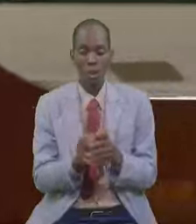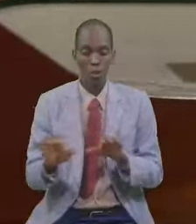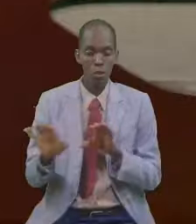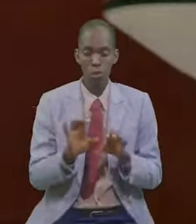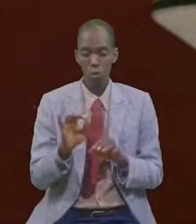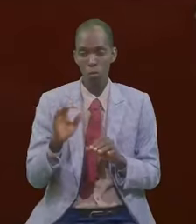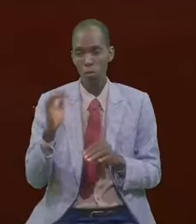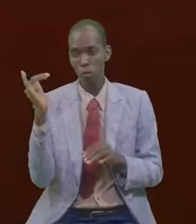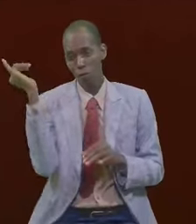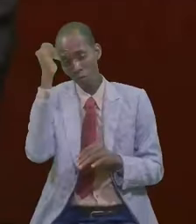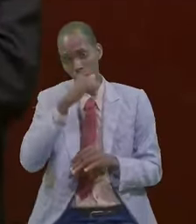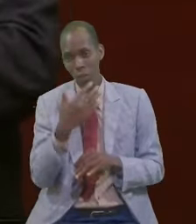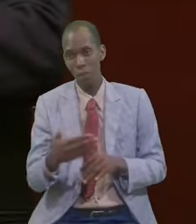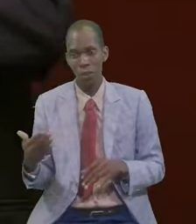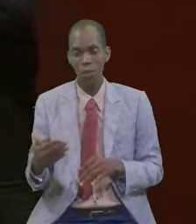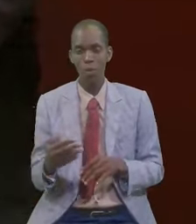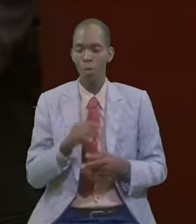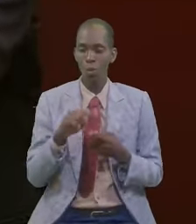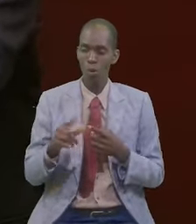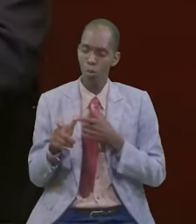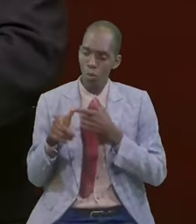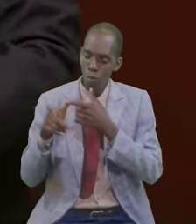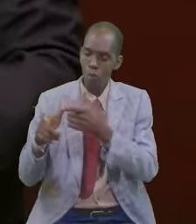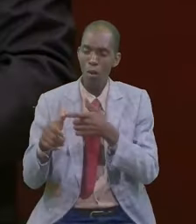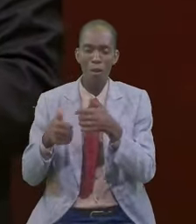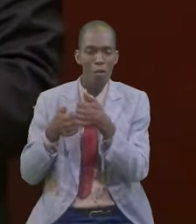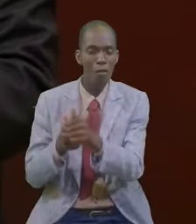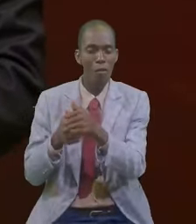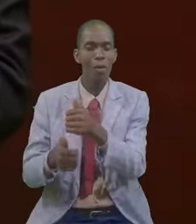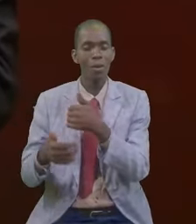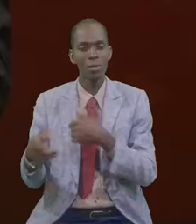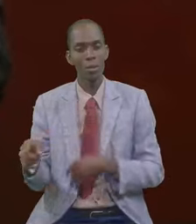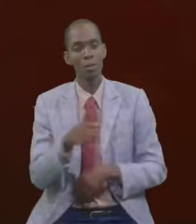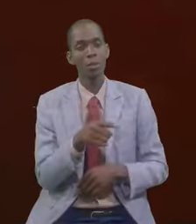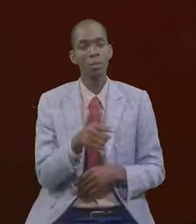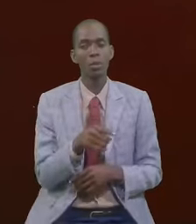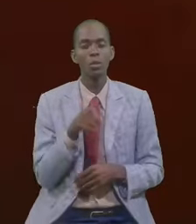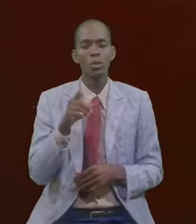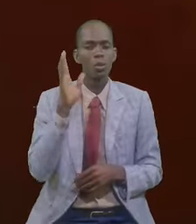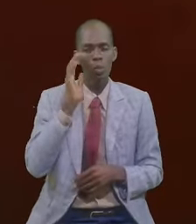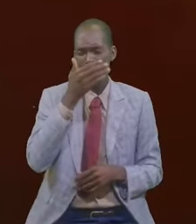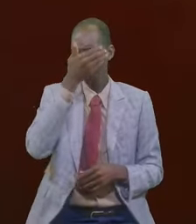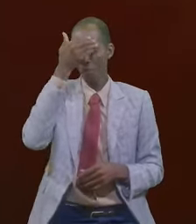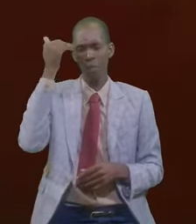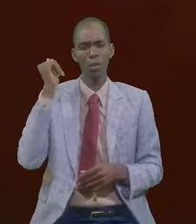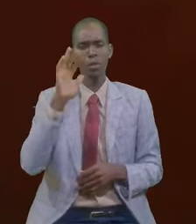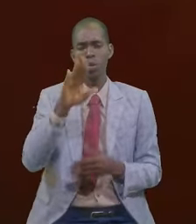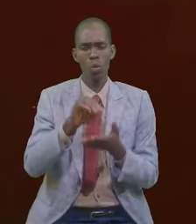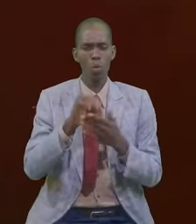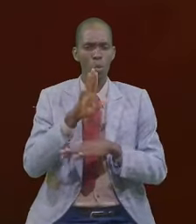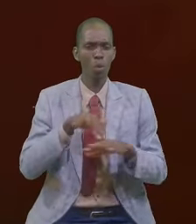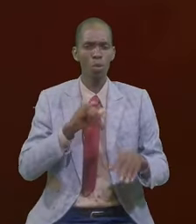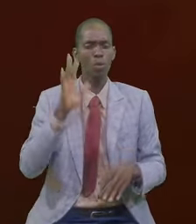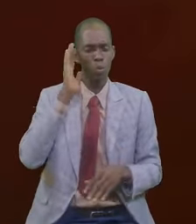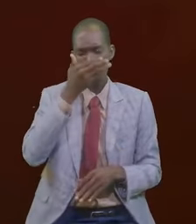choses folles, si vous courez après eux, courez après eux, vous allez oublier votre appel,